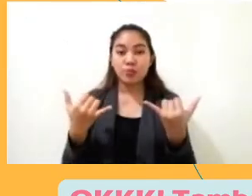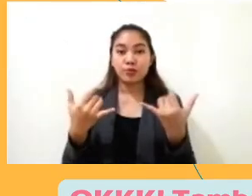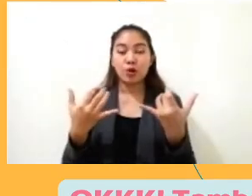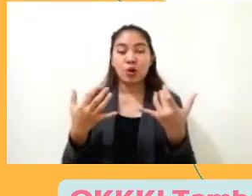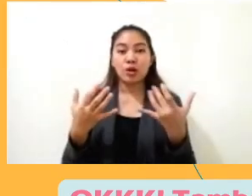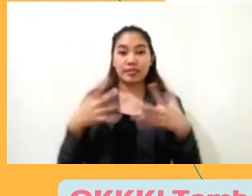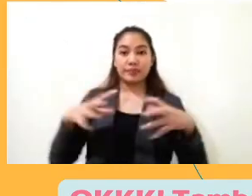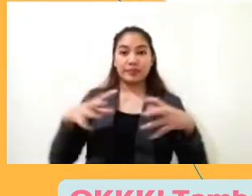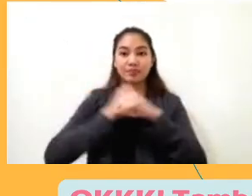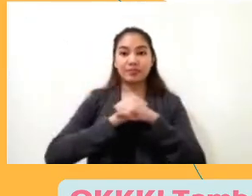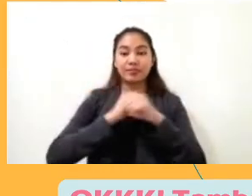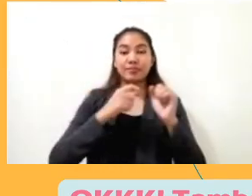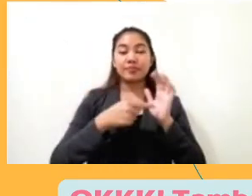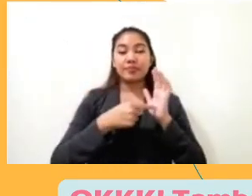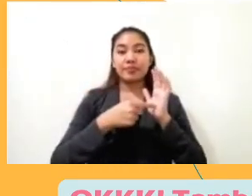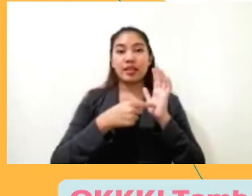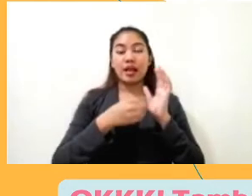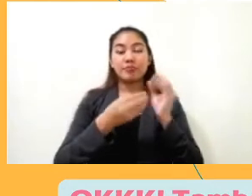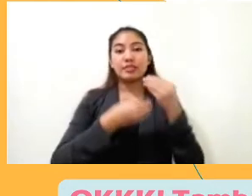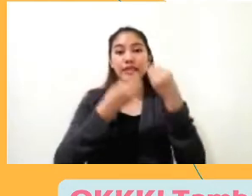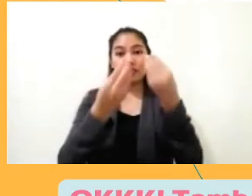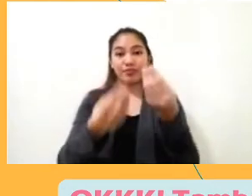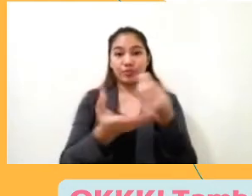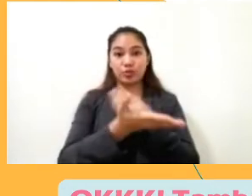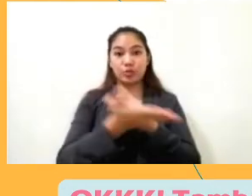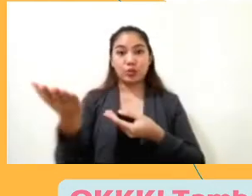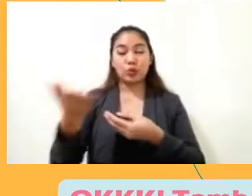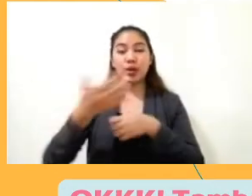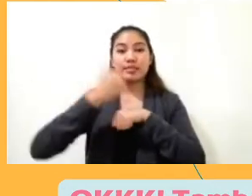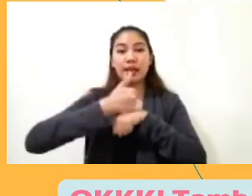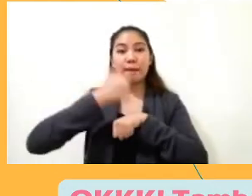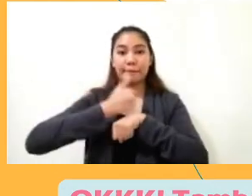ang ibibigay ko sa inyo ng takdang aralin ay